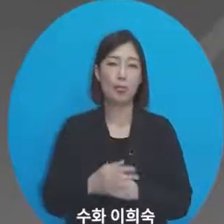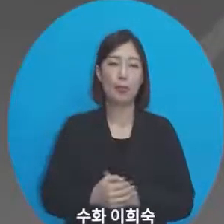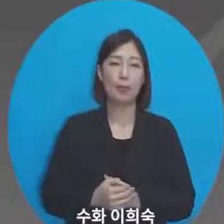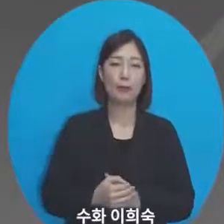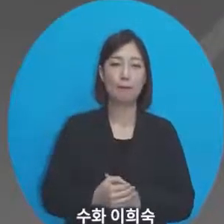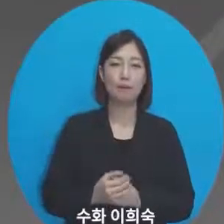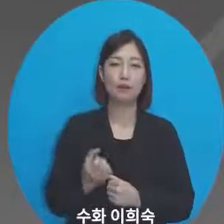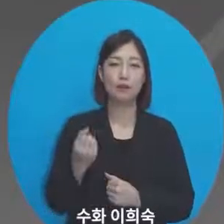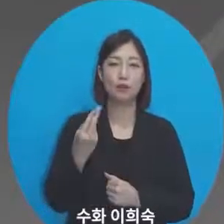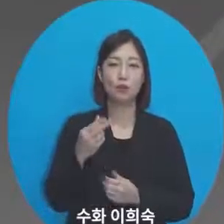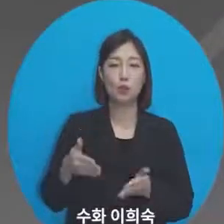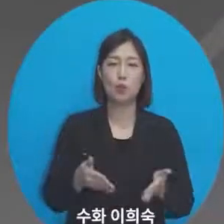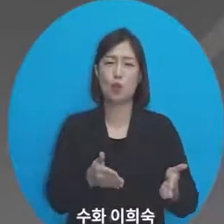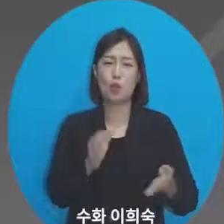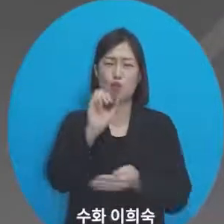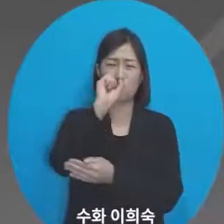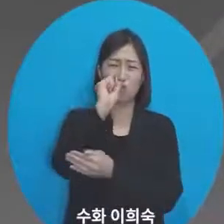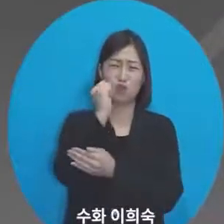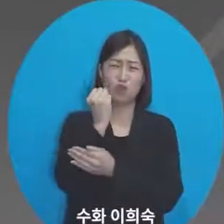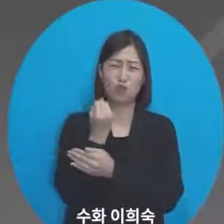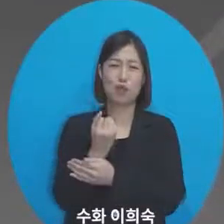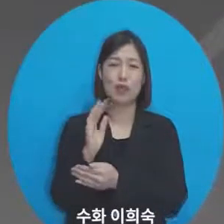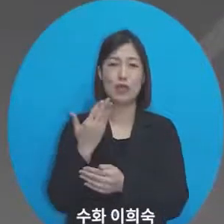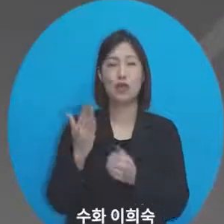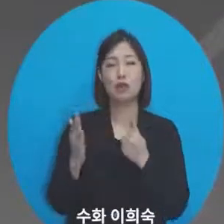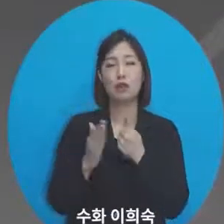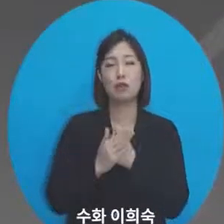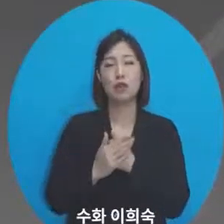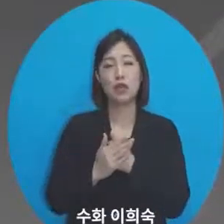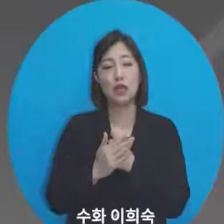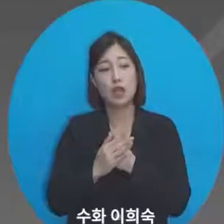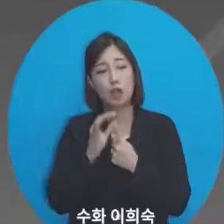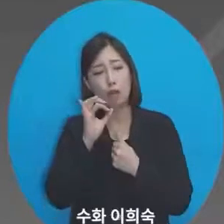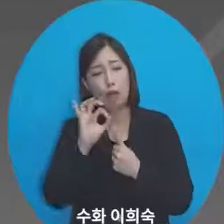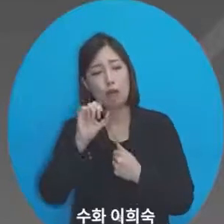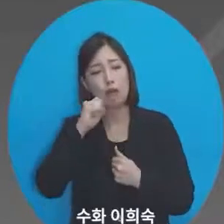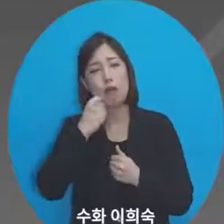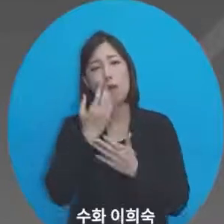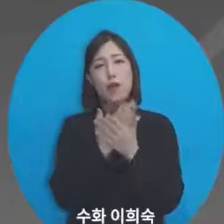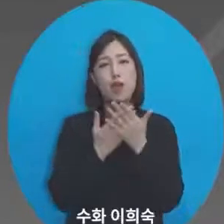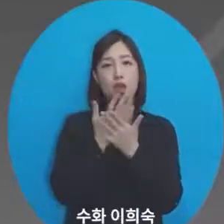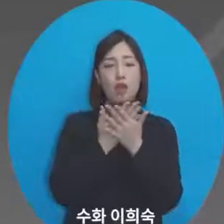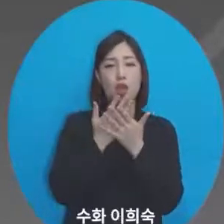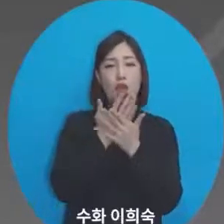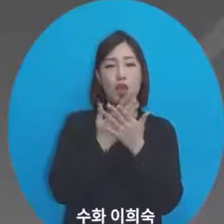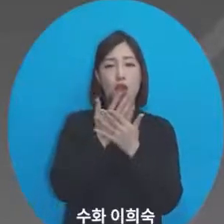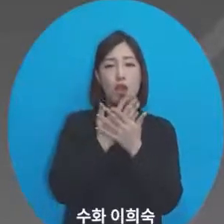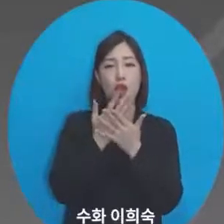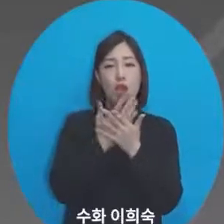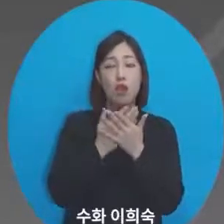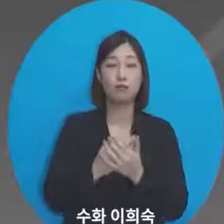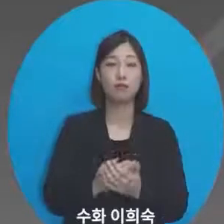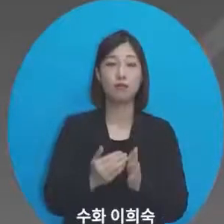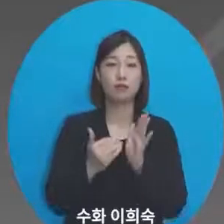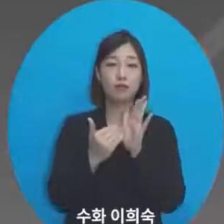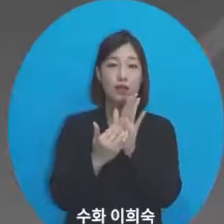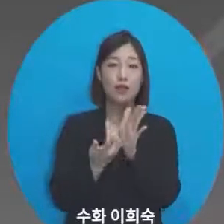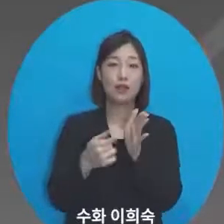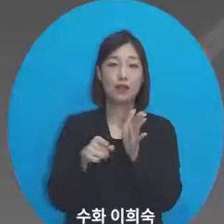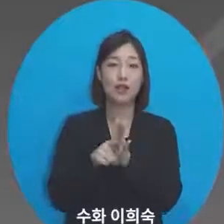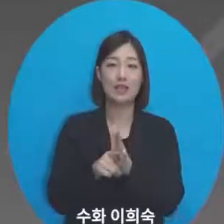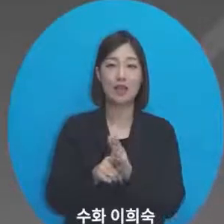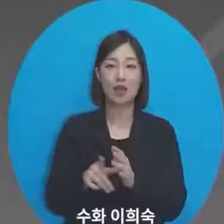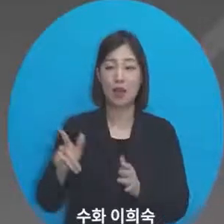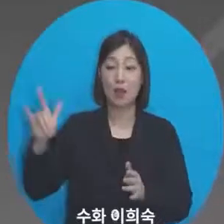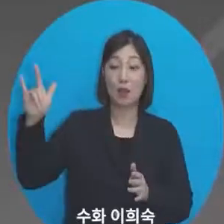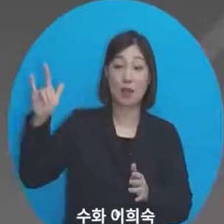벗겨지거나 횡단보도가 잘 인지가 안 되는 경우를 대비하여서 이렇게 LED 등으로 바닥에